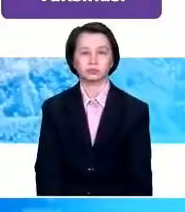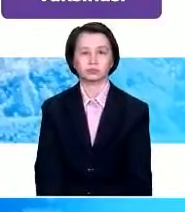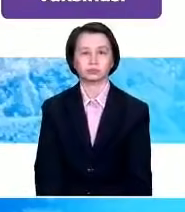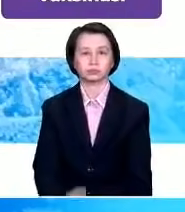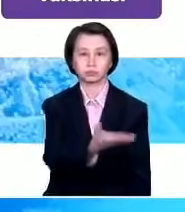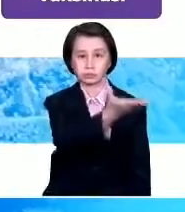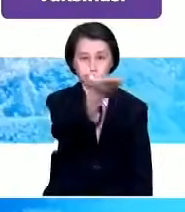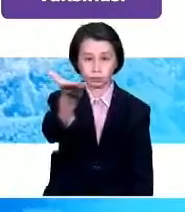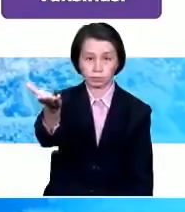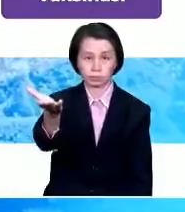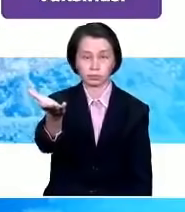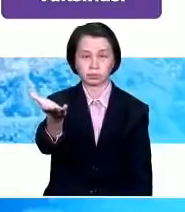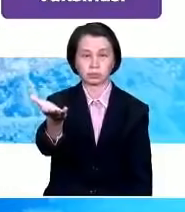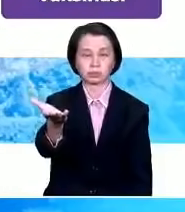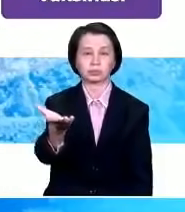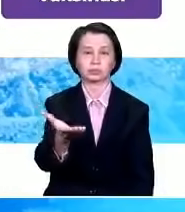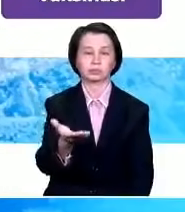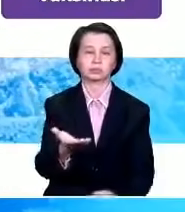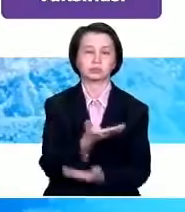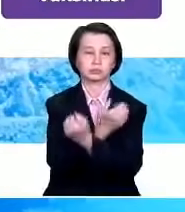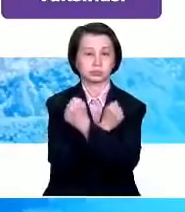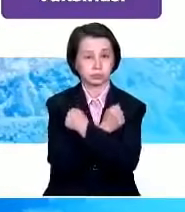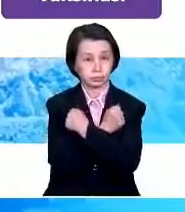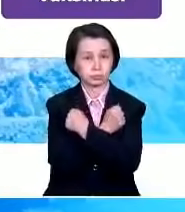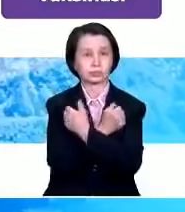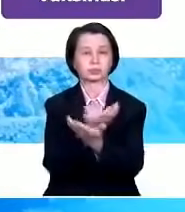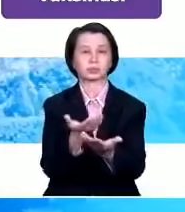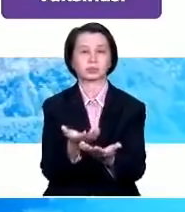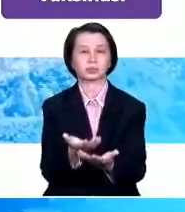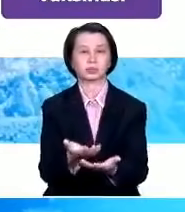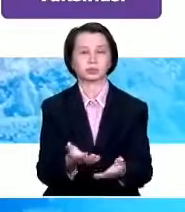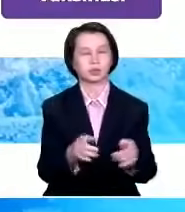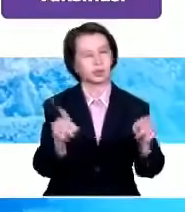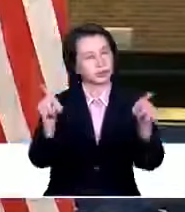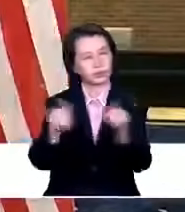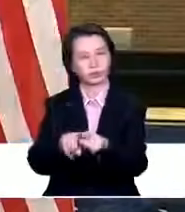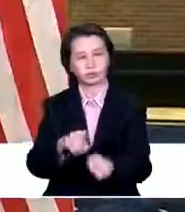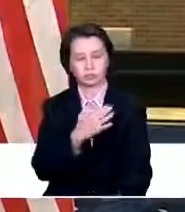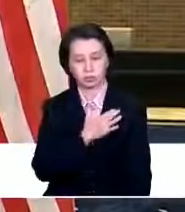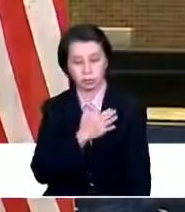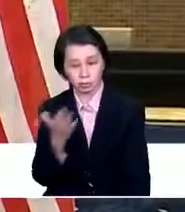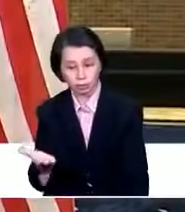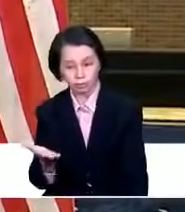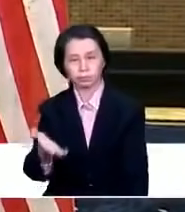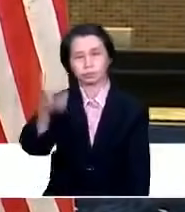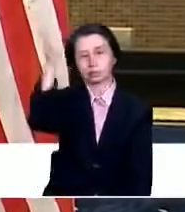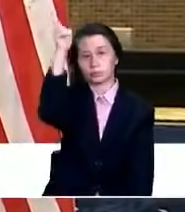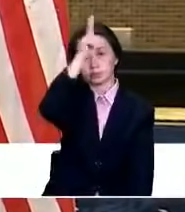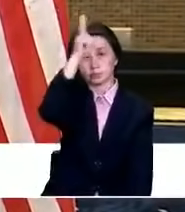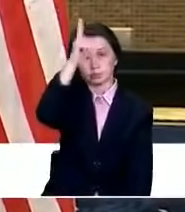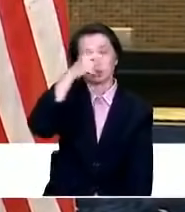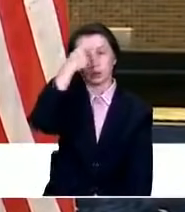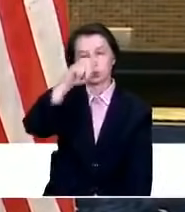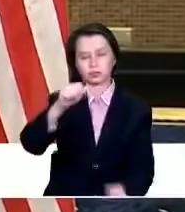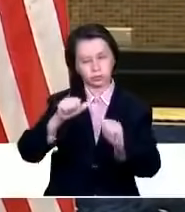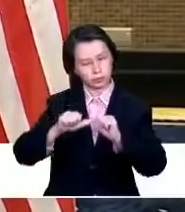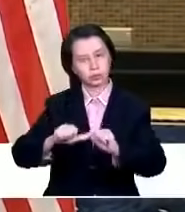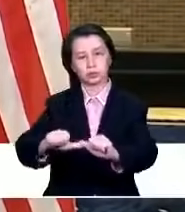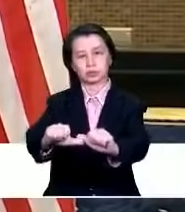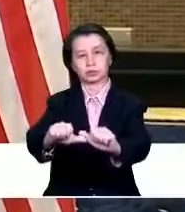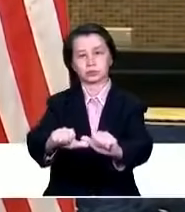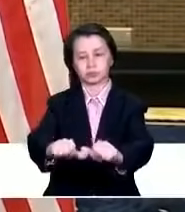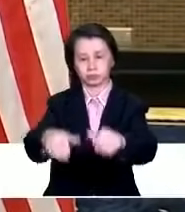Saudara dan saudari yang dikasihi sekalian, selaras dengan komitmen kerajaan untuk meneruskan